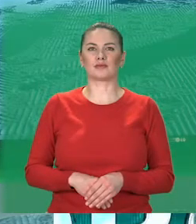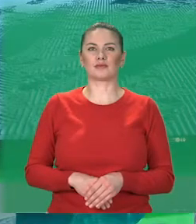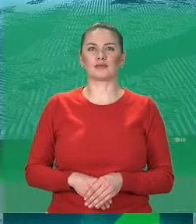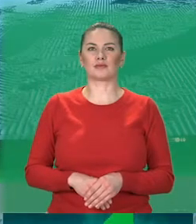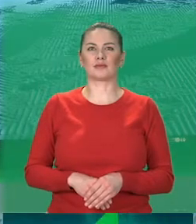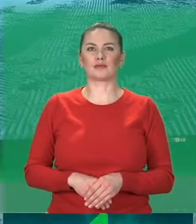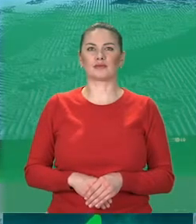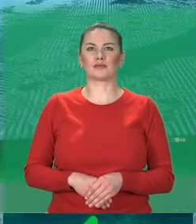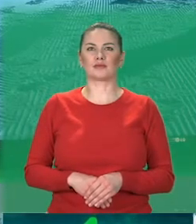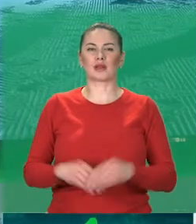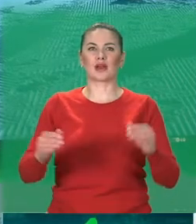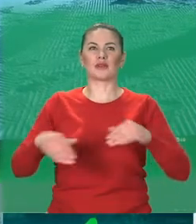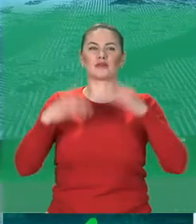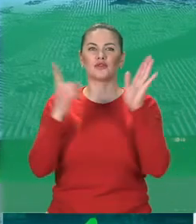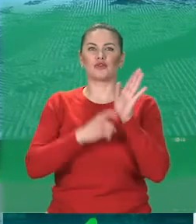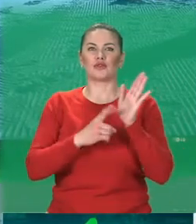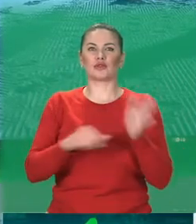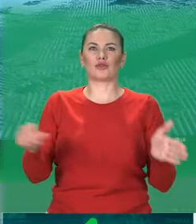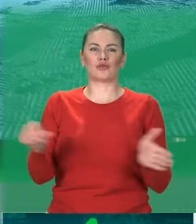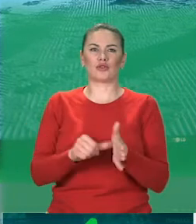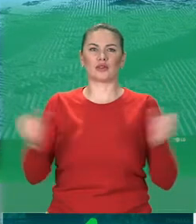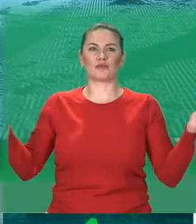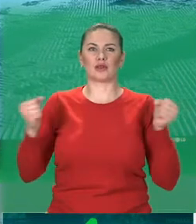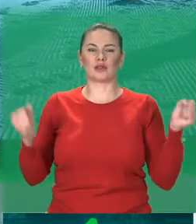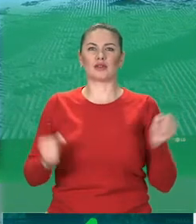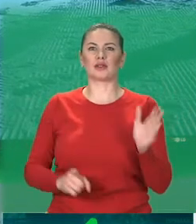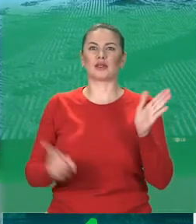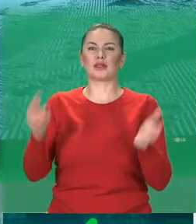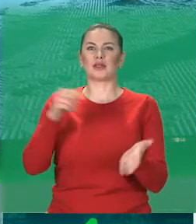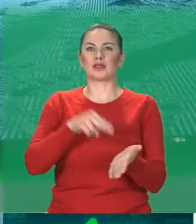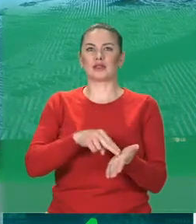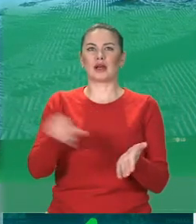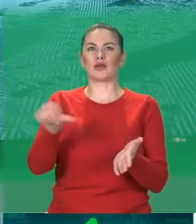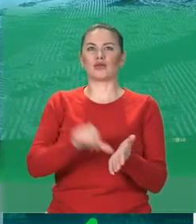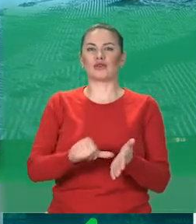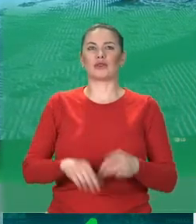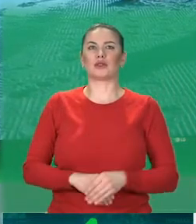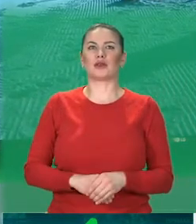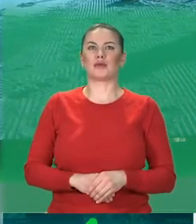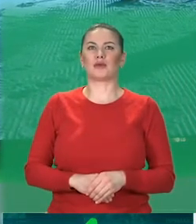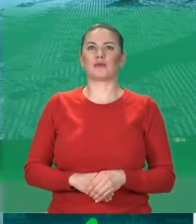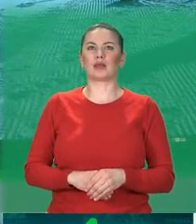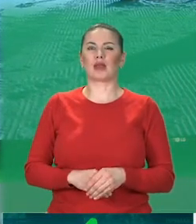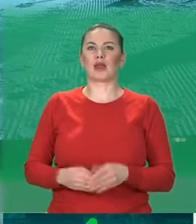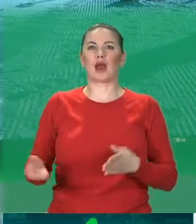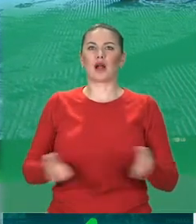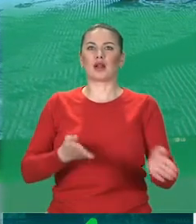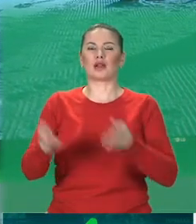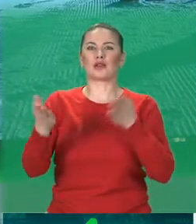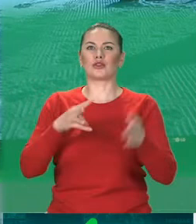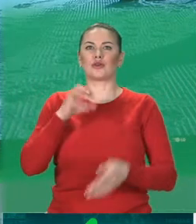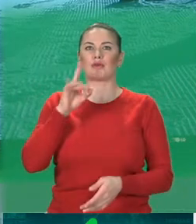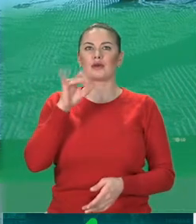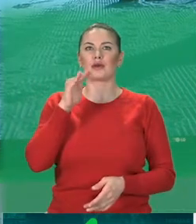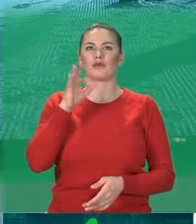Свыше 600 спортсменов стали участниками Сахалинского международного лыжного марафона. Соревнования традиционно посвящают памяти губернатора области